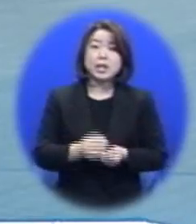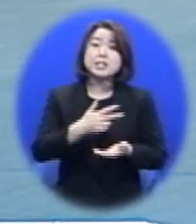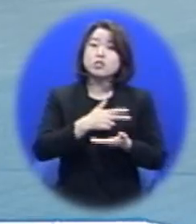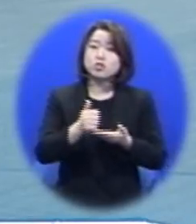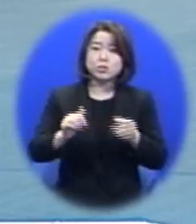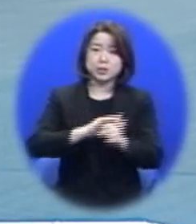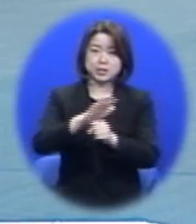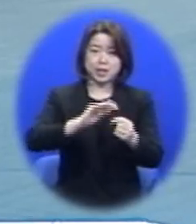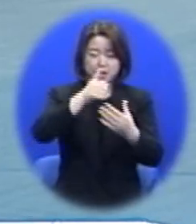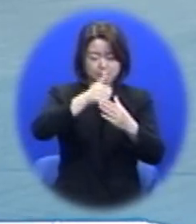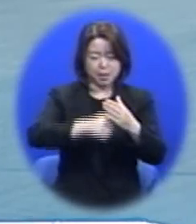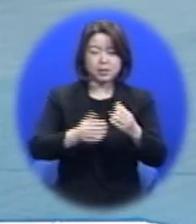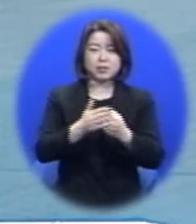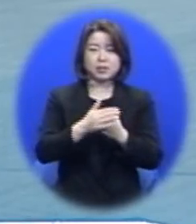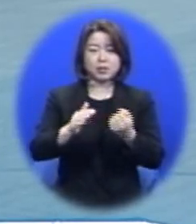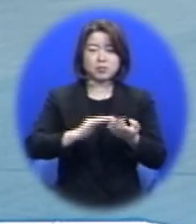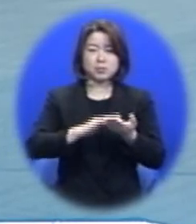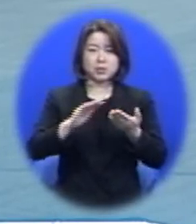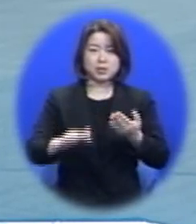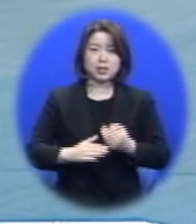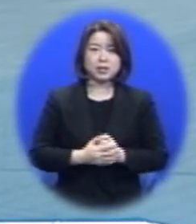주님과 사랑에 빠졌기 때문에.